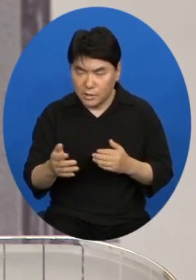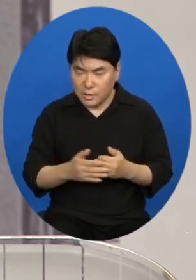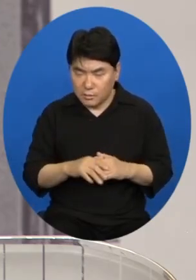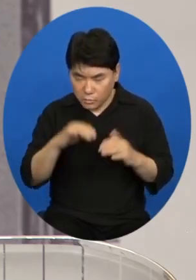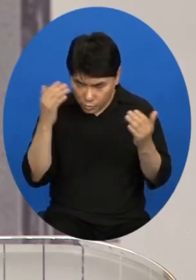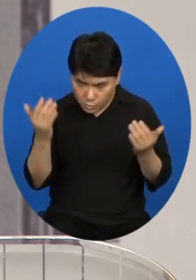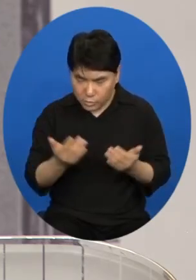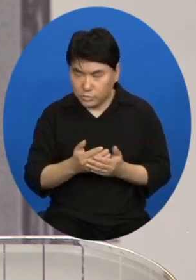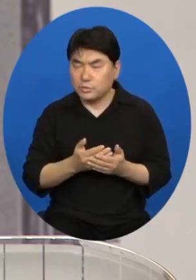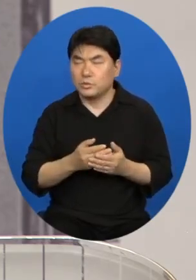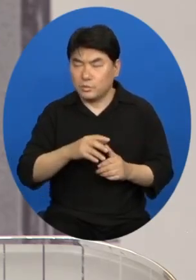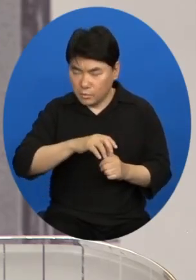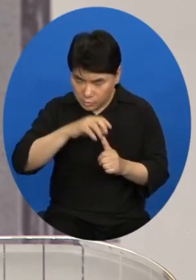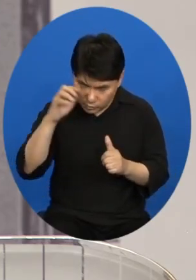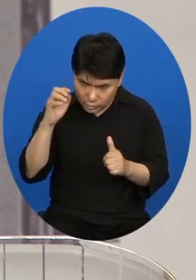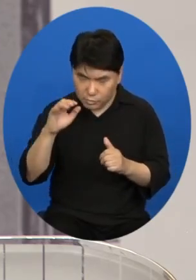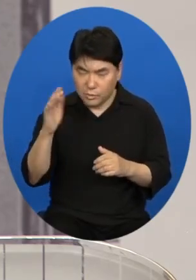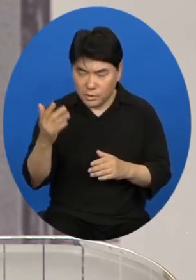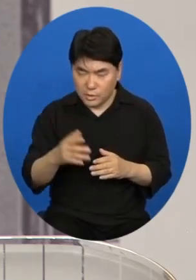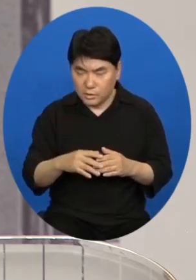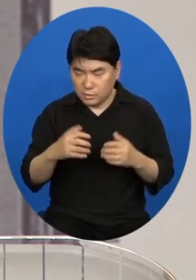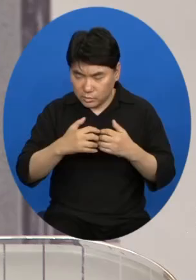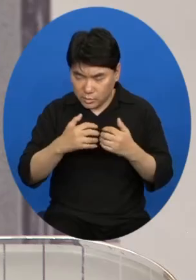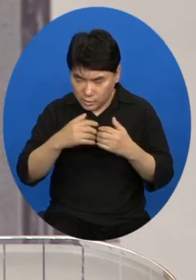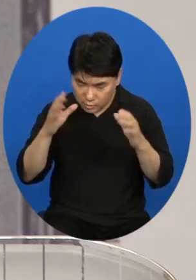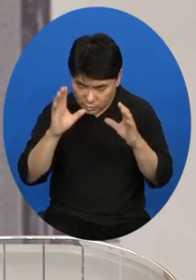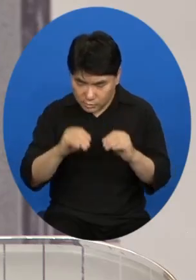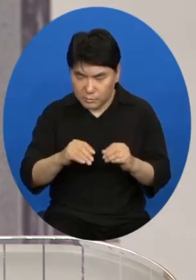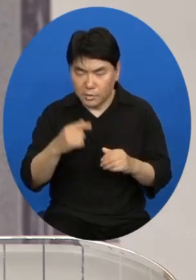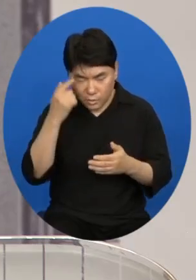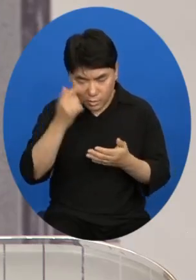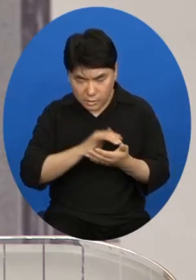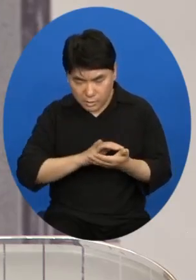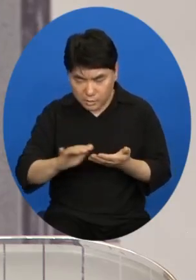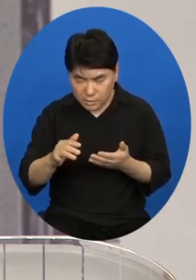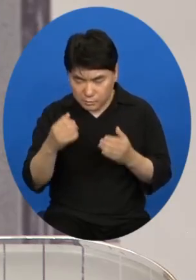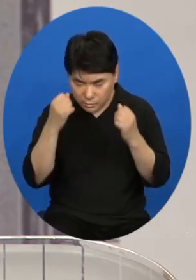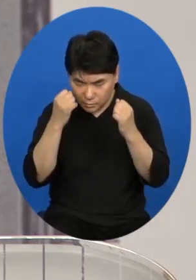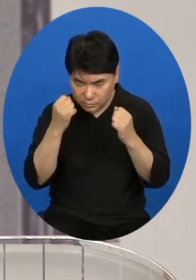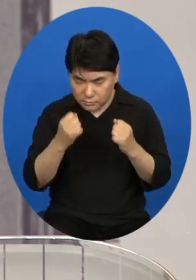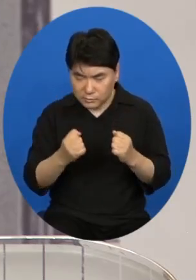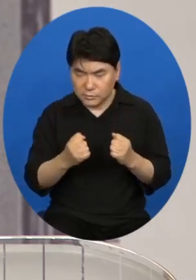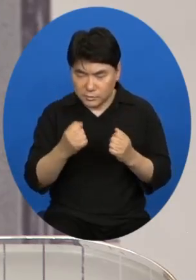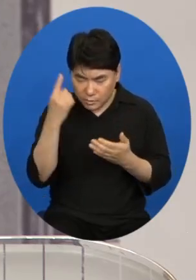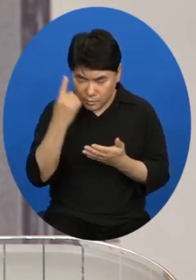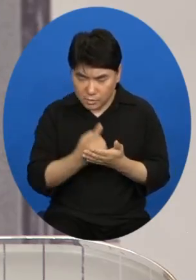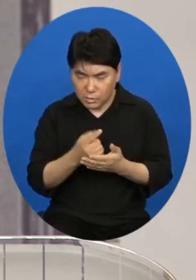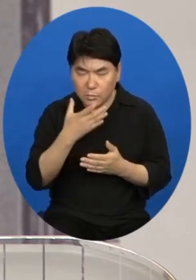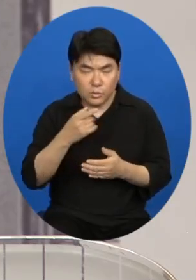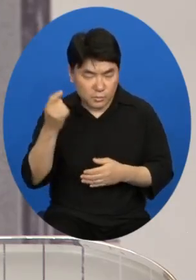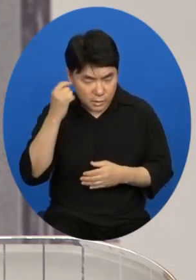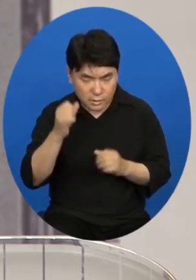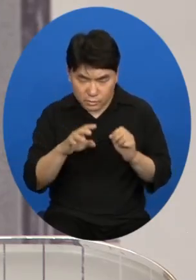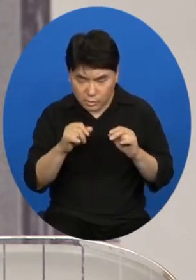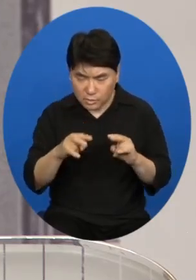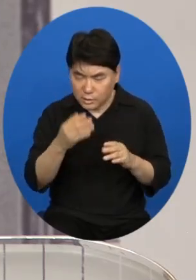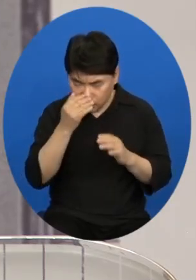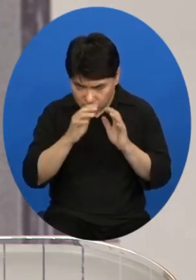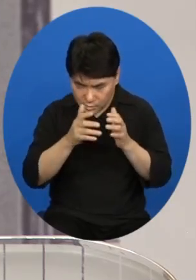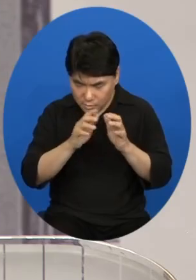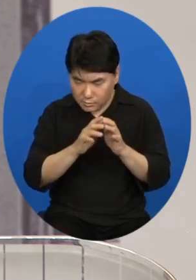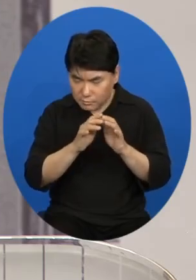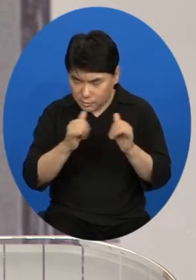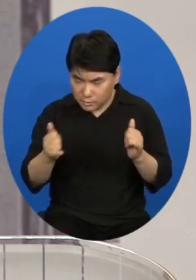은혜, 또한 전쟁이 그쳐지고 그 땅 가운데 진정한 평화가 임하며 또한 복음이 증거되어 하나님 이스라엘의 백성들도